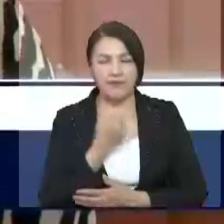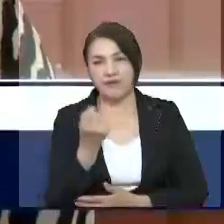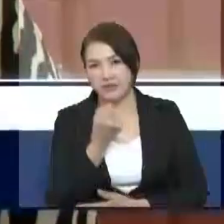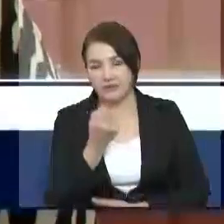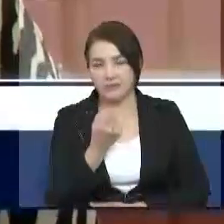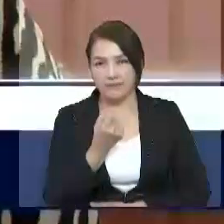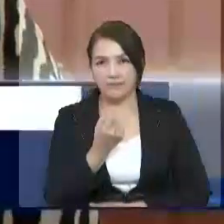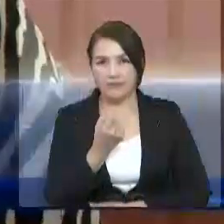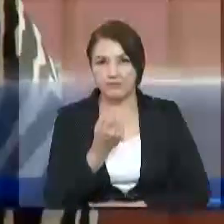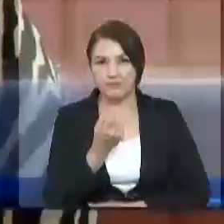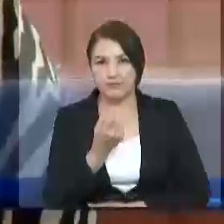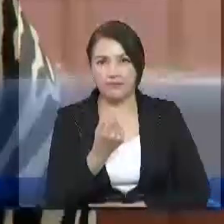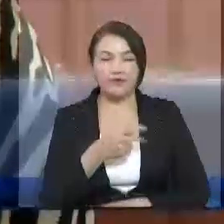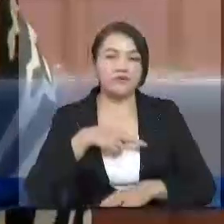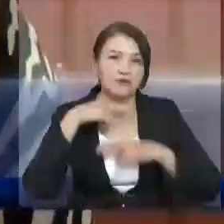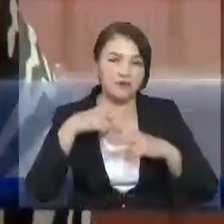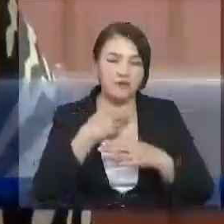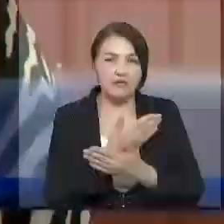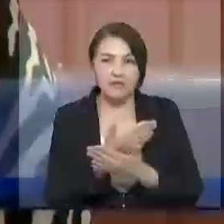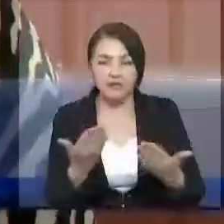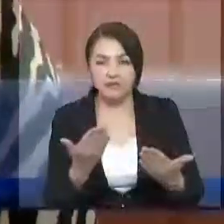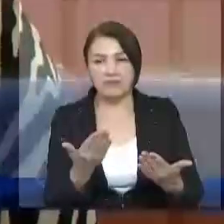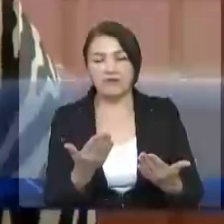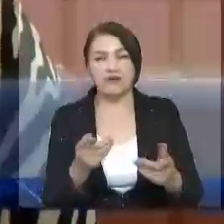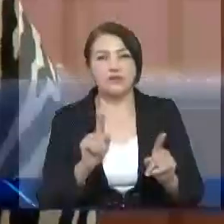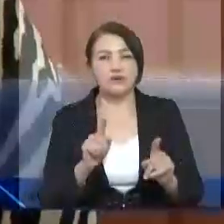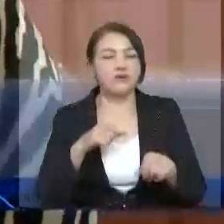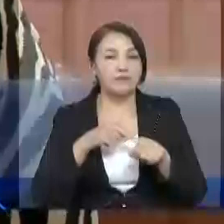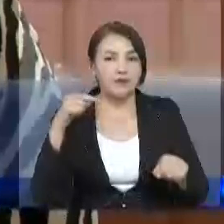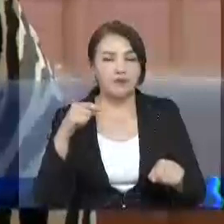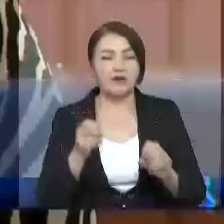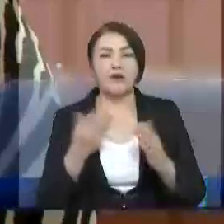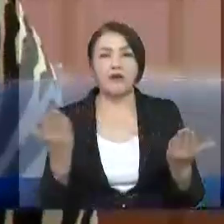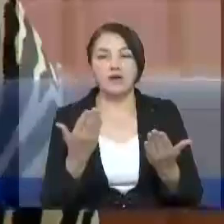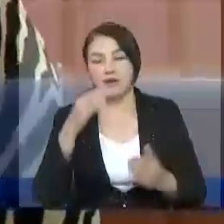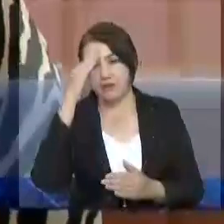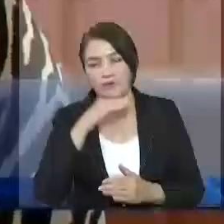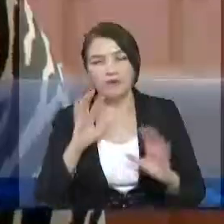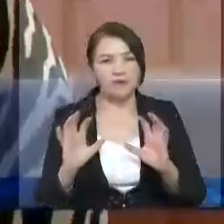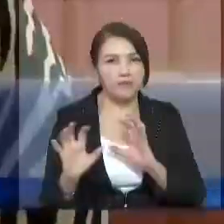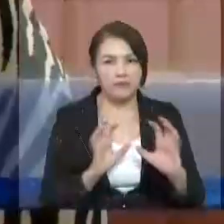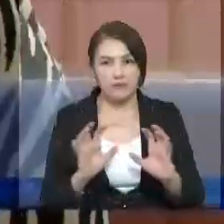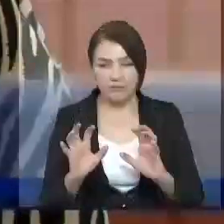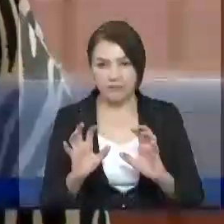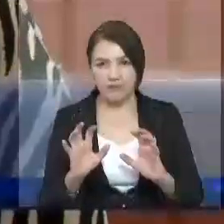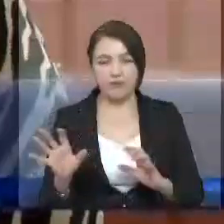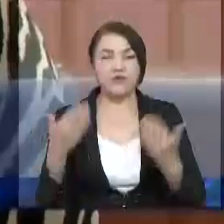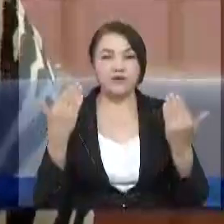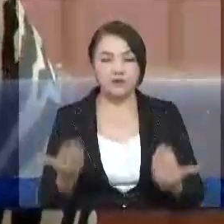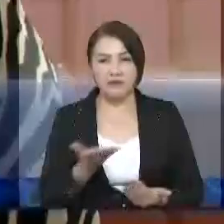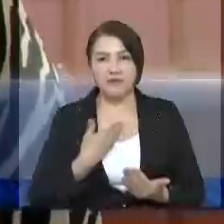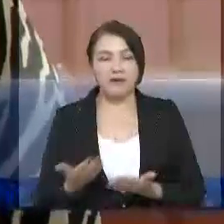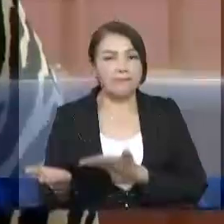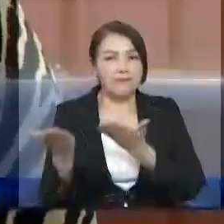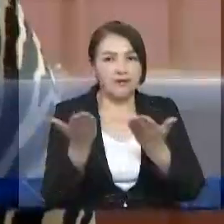немножечко уделить внимание им чтобы они почувствовали какую-то отцовскую заботу вот сегодня мы